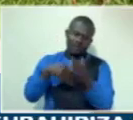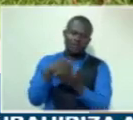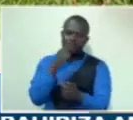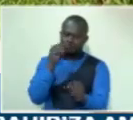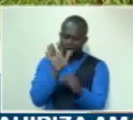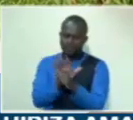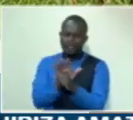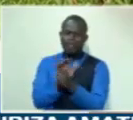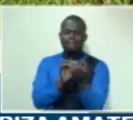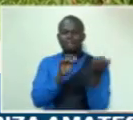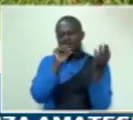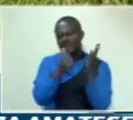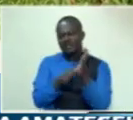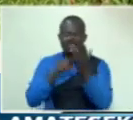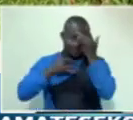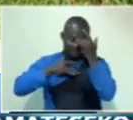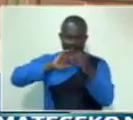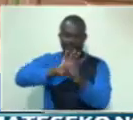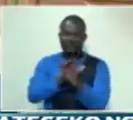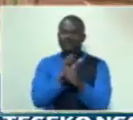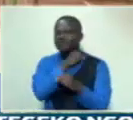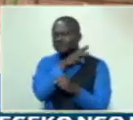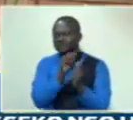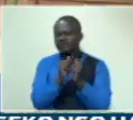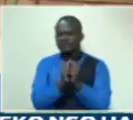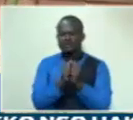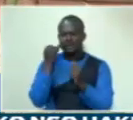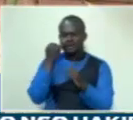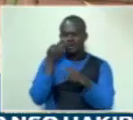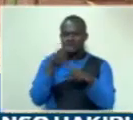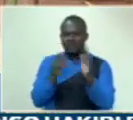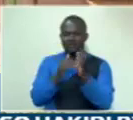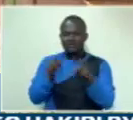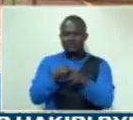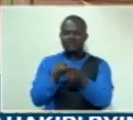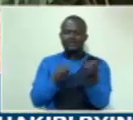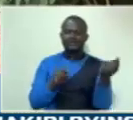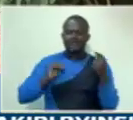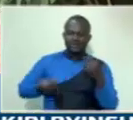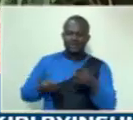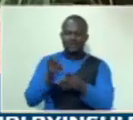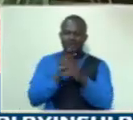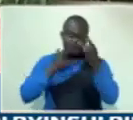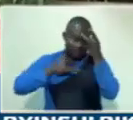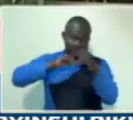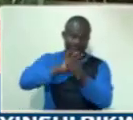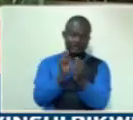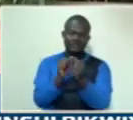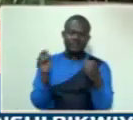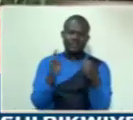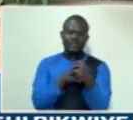cyangwa kubereka yuko ntazigera mbanduza nubwo bimeze gutya ariko aba bagore bita ku barwayi ba